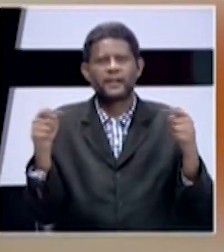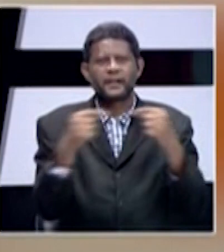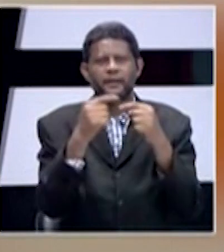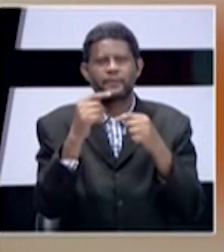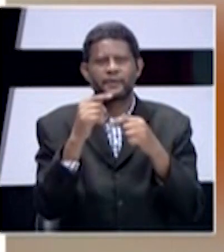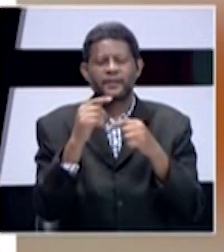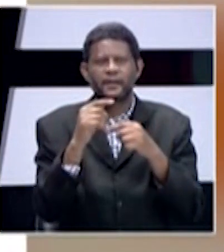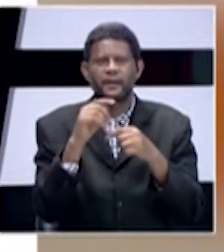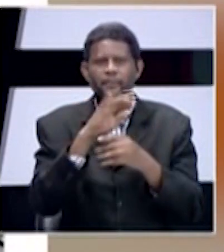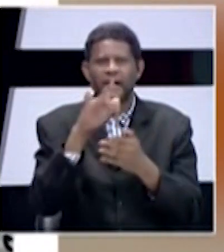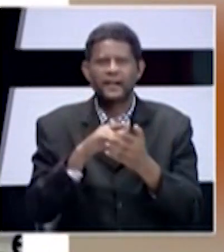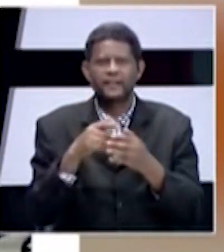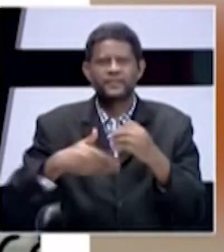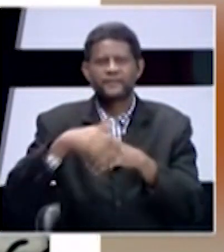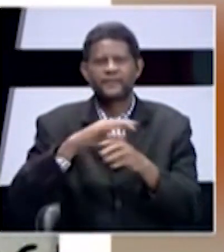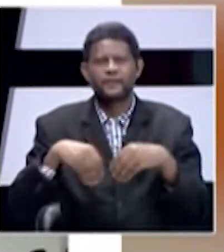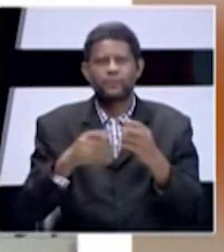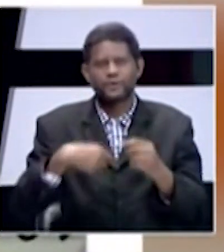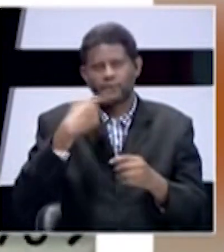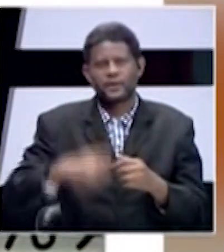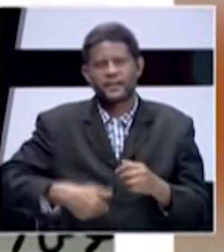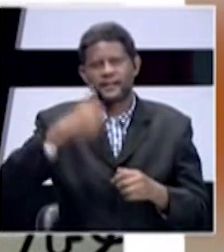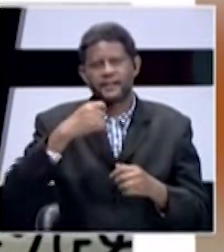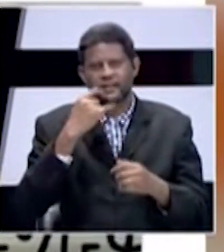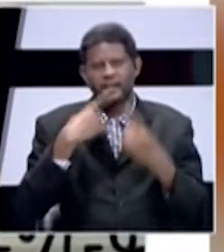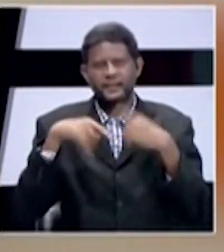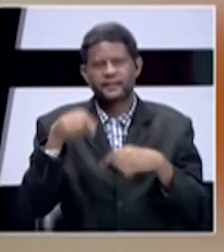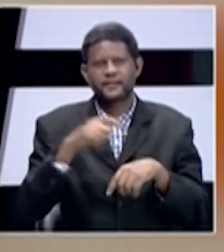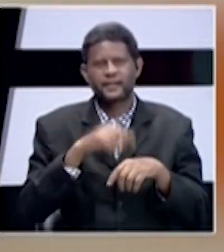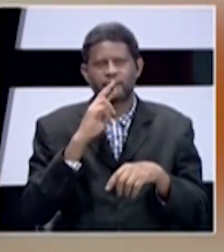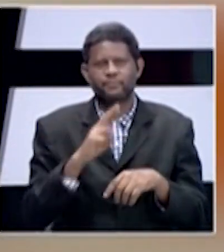ማዕኸናት ሽፋን ሂበንኦ ዝብሉ ቀንዲ ዜናታት እዚ ሰዓት እዮም።